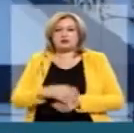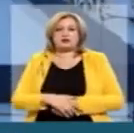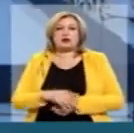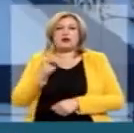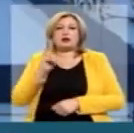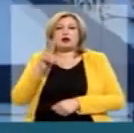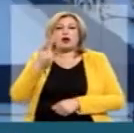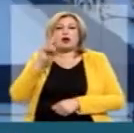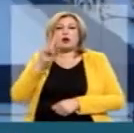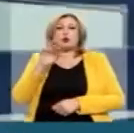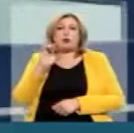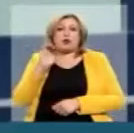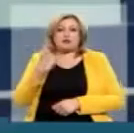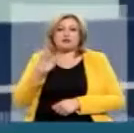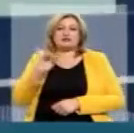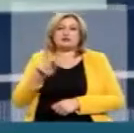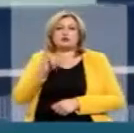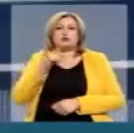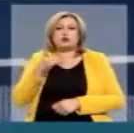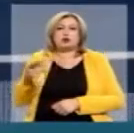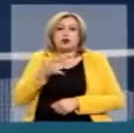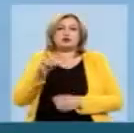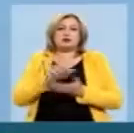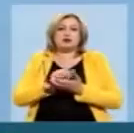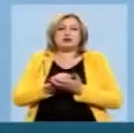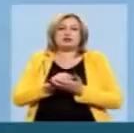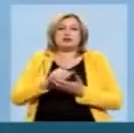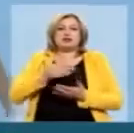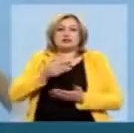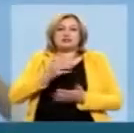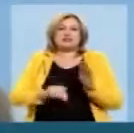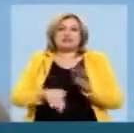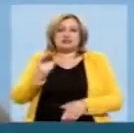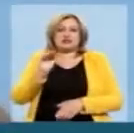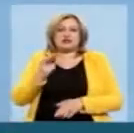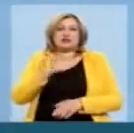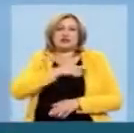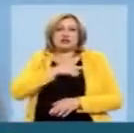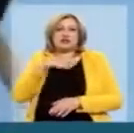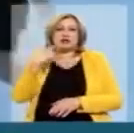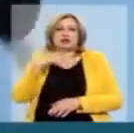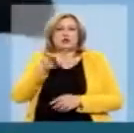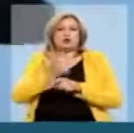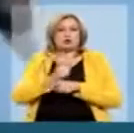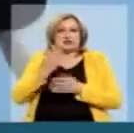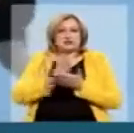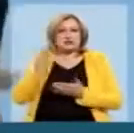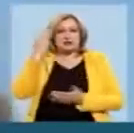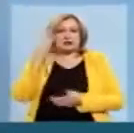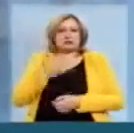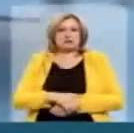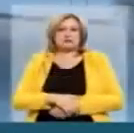жеңіп шықты. Ал ширек финалдық кезеңде қостанайлық спортшылардың мерейі үстем болып, оңтүстік Корея спортшыларынан басым түсті.